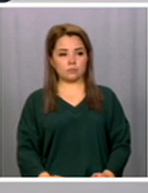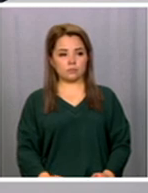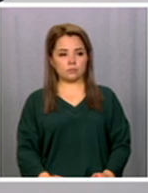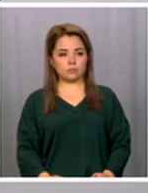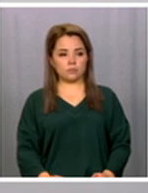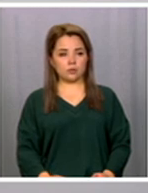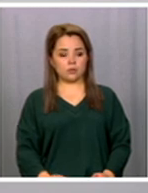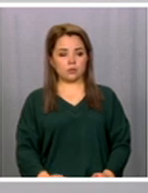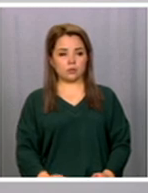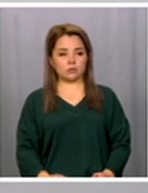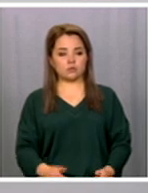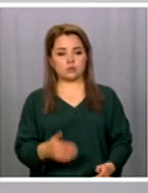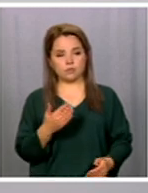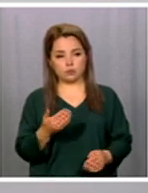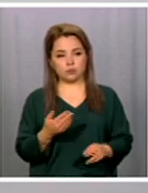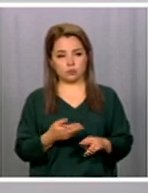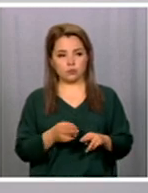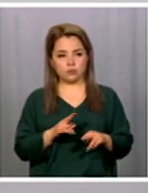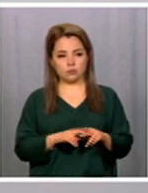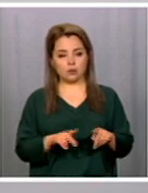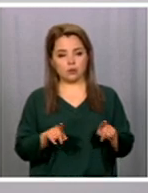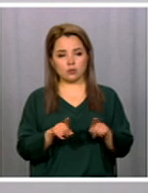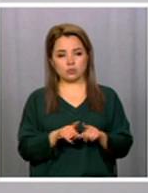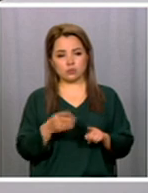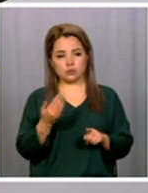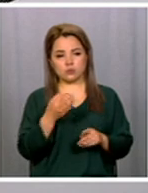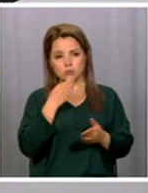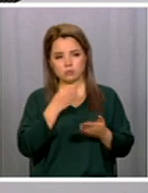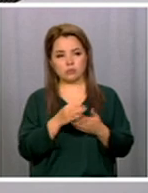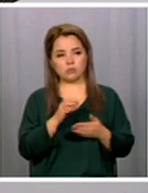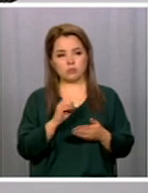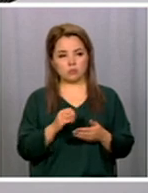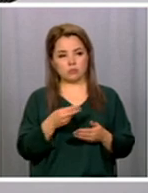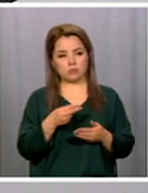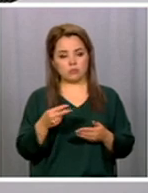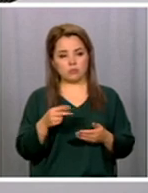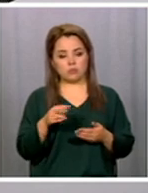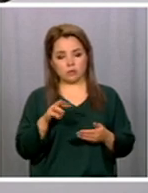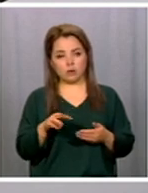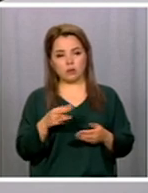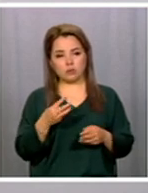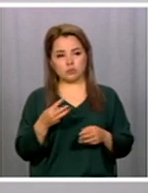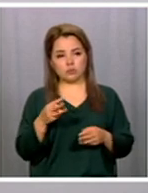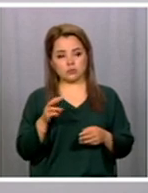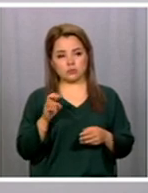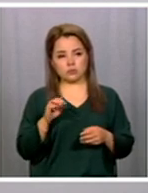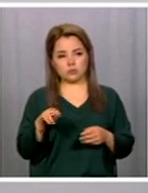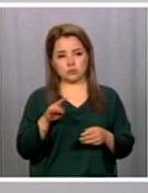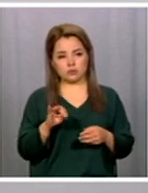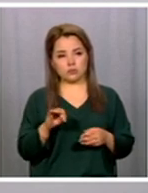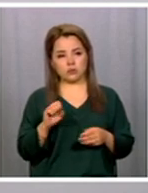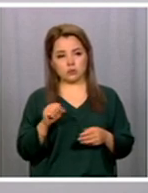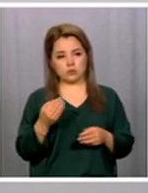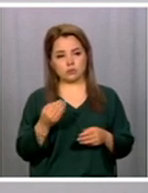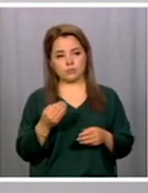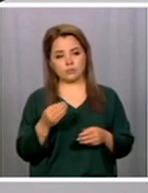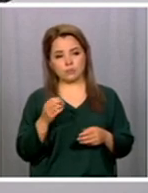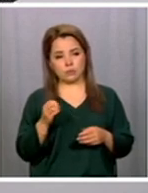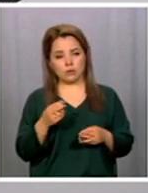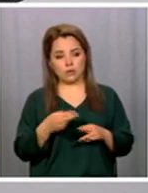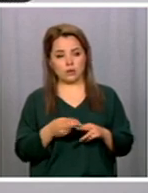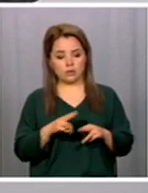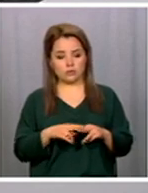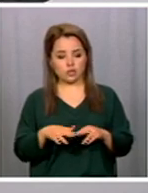Потенциалдық энергияның формуласы тең болады mgh-қа. Бұл формуладағы потенциалдық энергия тең болады